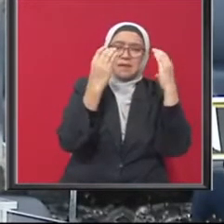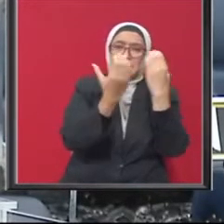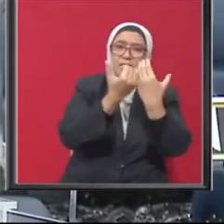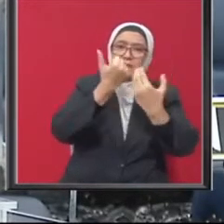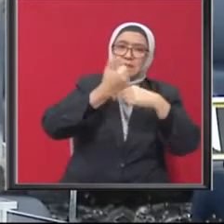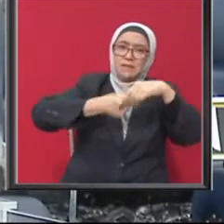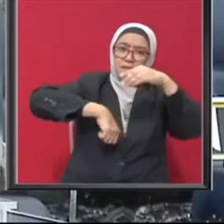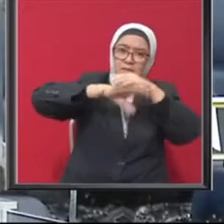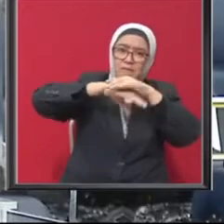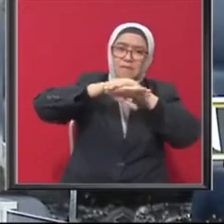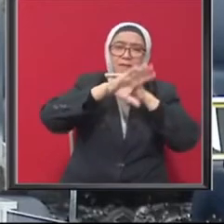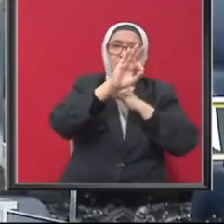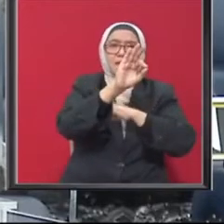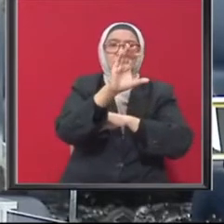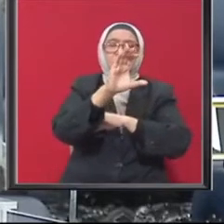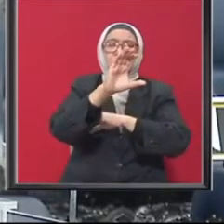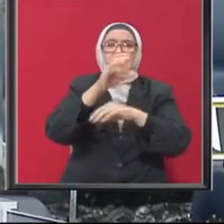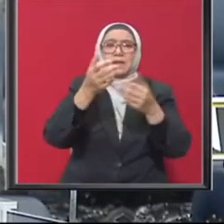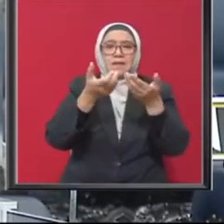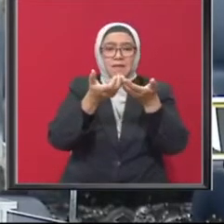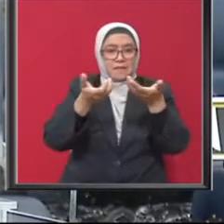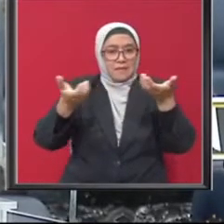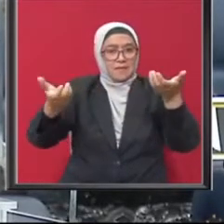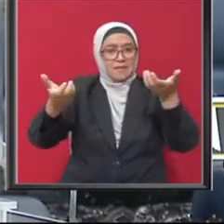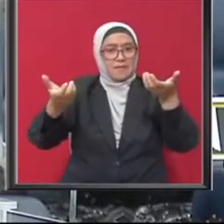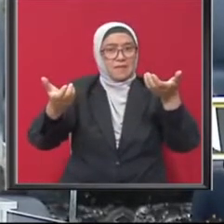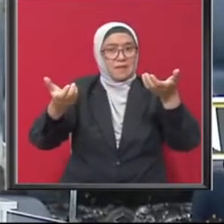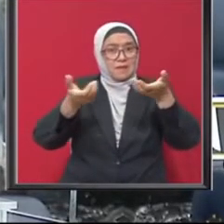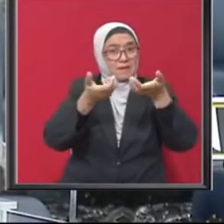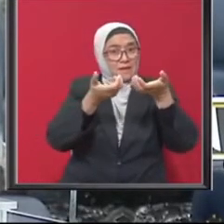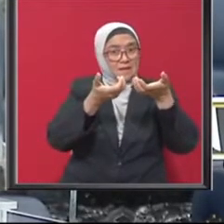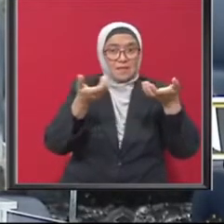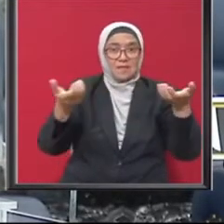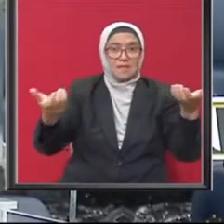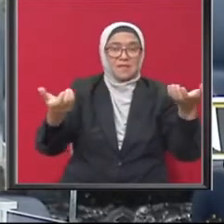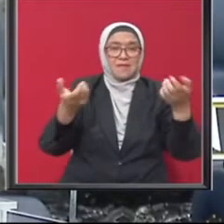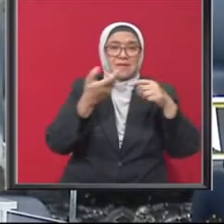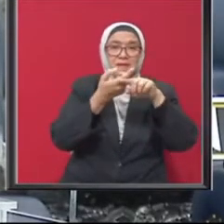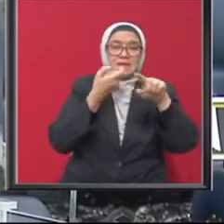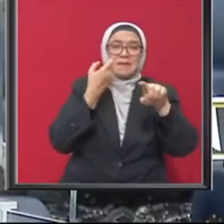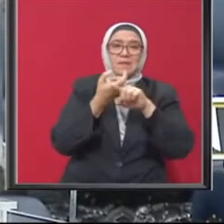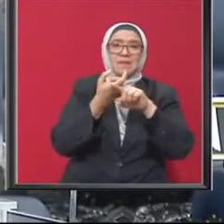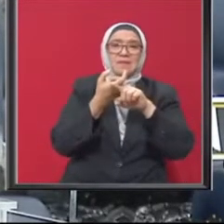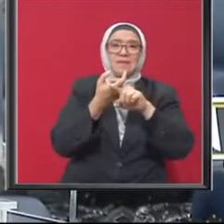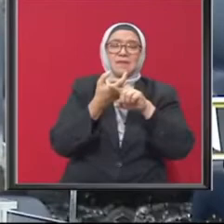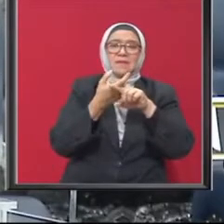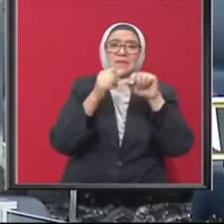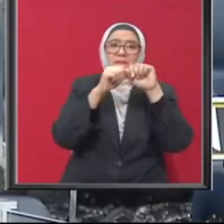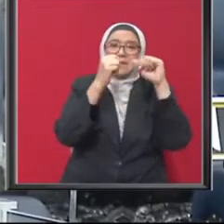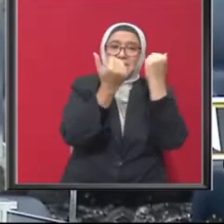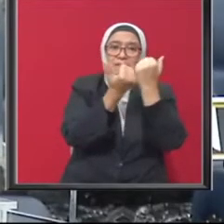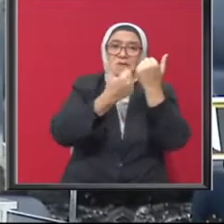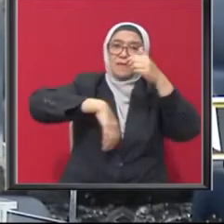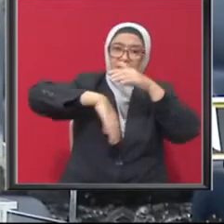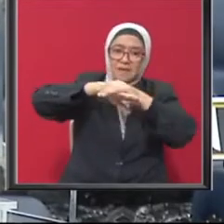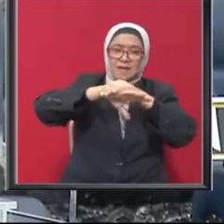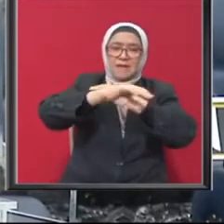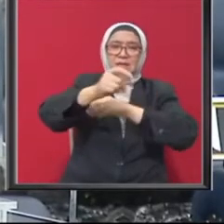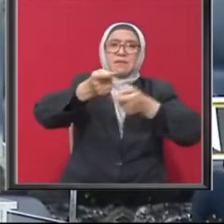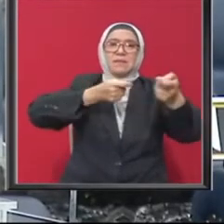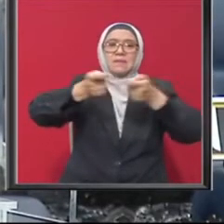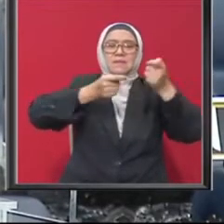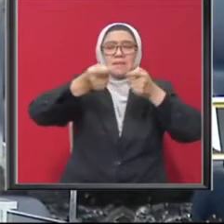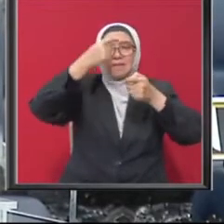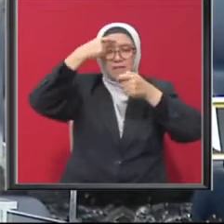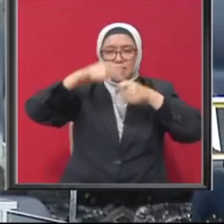FC yang terpisah daripada pedang pada persatuan bola sepak dan ditaburi urus untuk